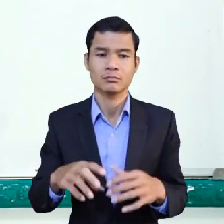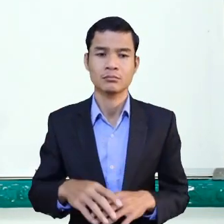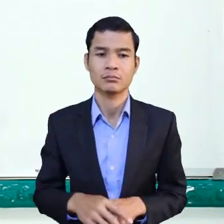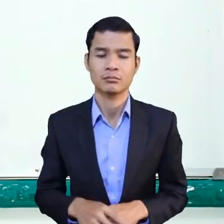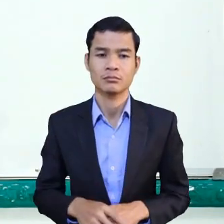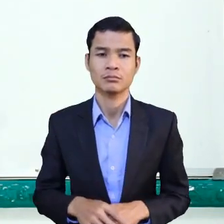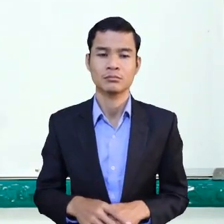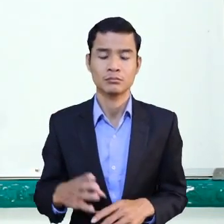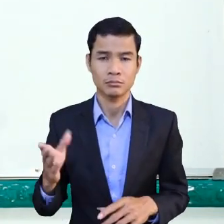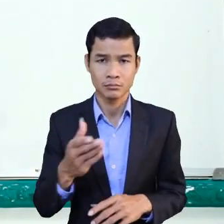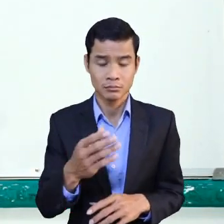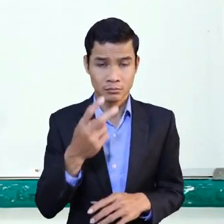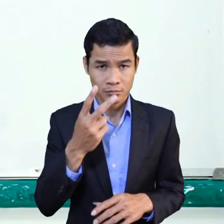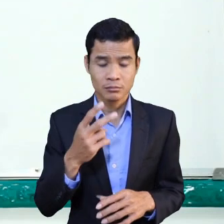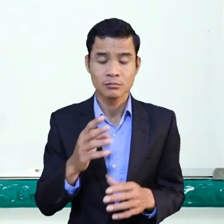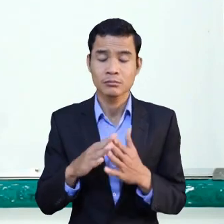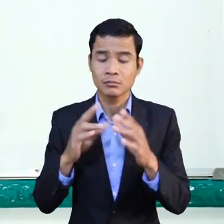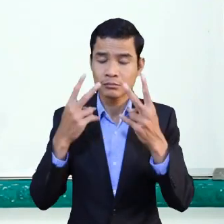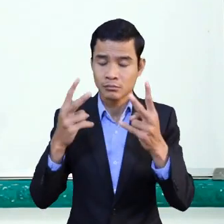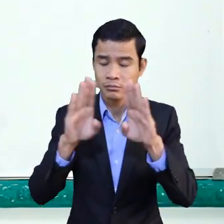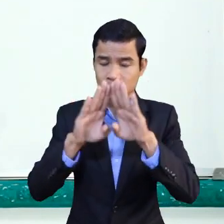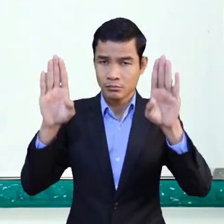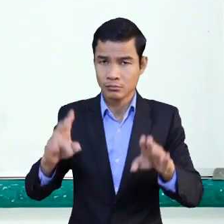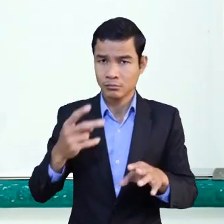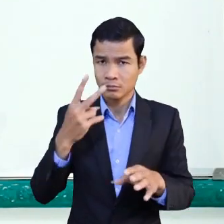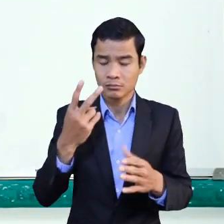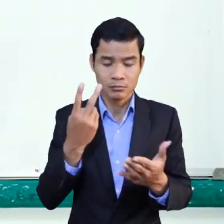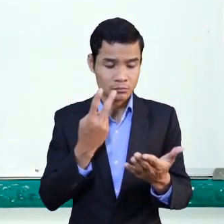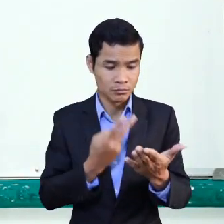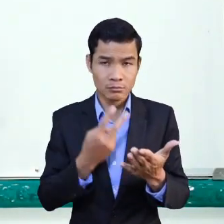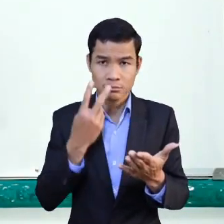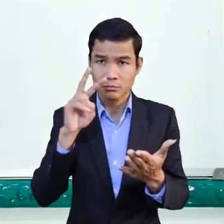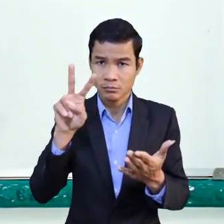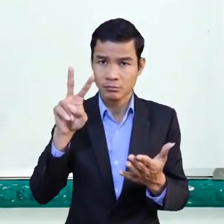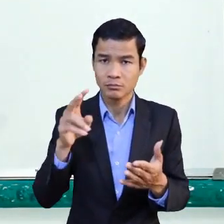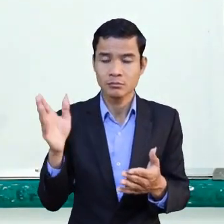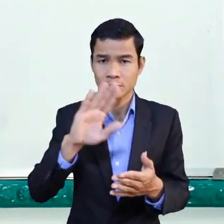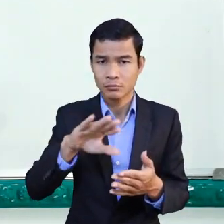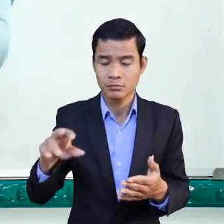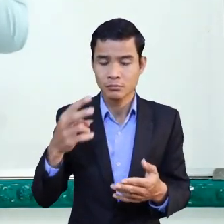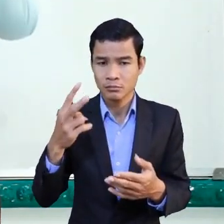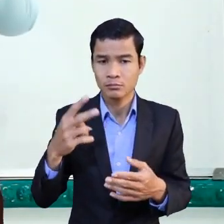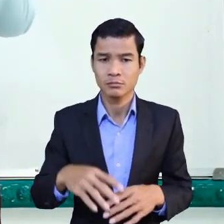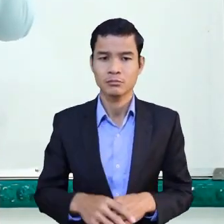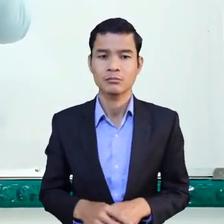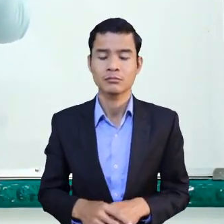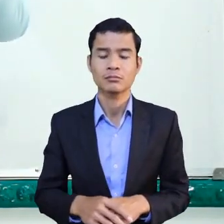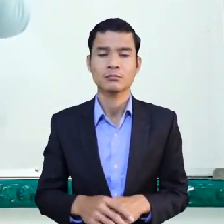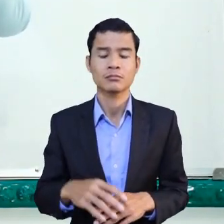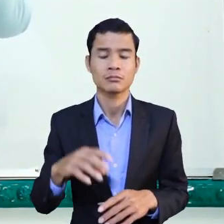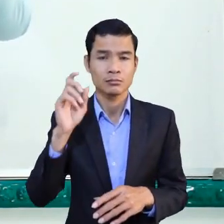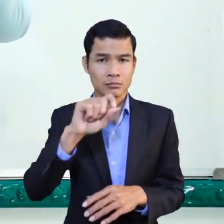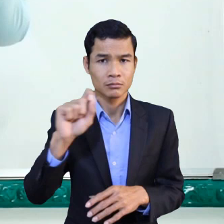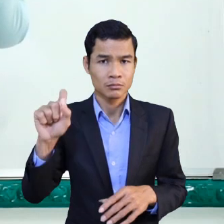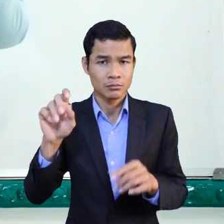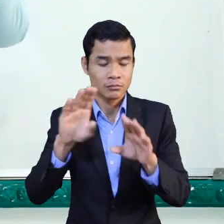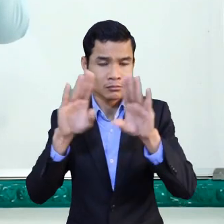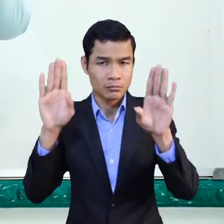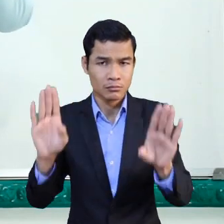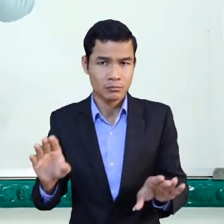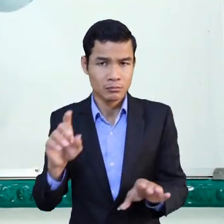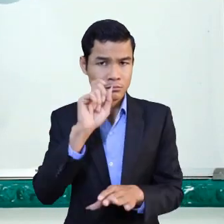អេចាកូនផ្ទៀងផ្ទាត់ជាមួយអ្នកគ្រូនៅលើក្តារខៀនកូនចាំមើលអ្នកគ្រូសរសេរនៅលើក្តារខៀ